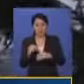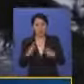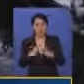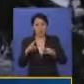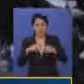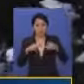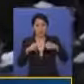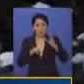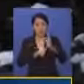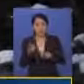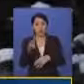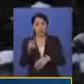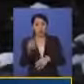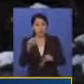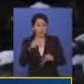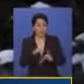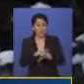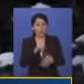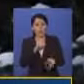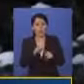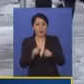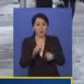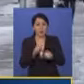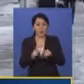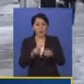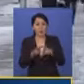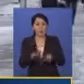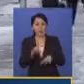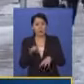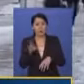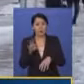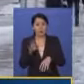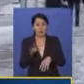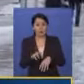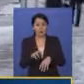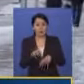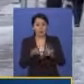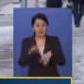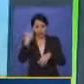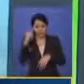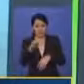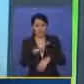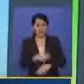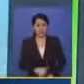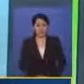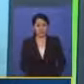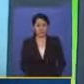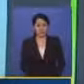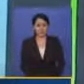баспанасының құрылысын бастаған. Алайда құжаттарды тексере бастағанда бұл жерде еуразиялық компанияның орналасқаны анықталды.